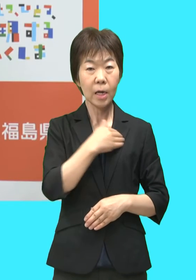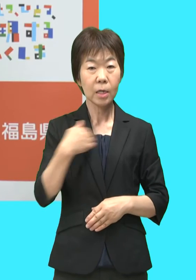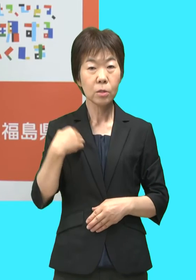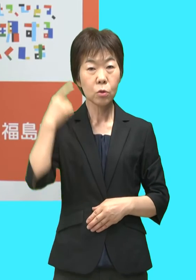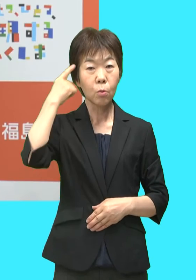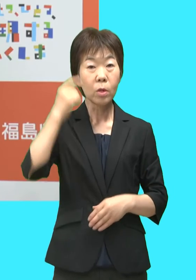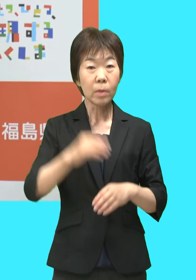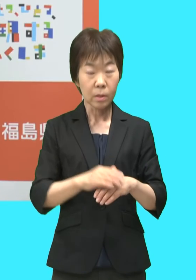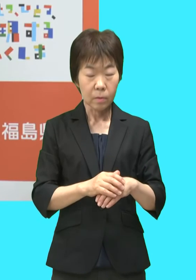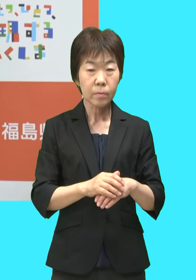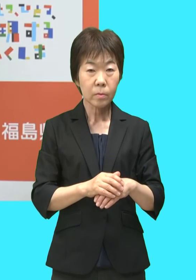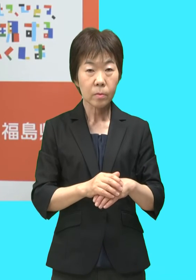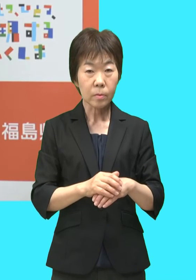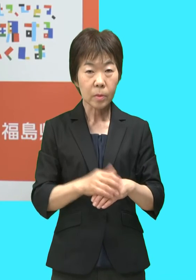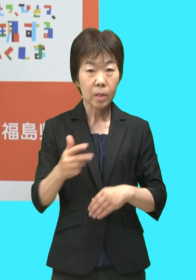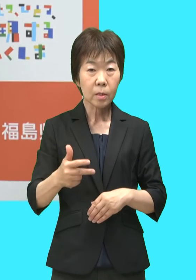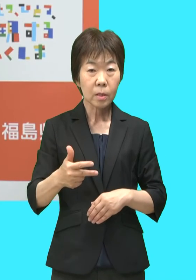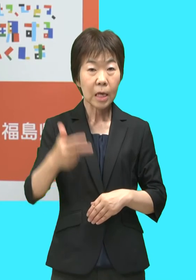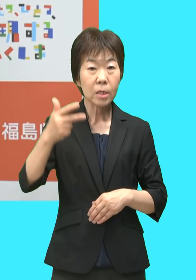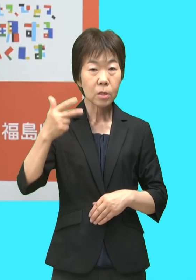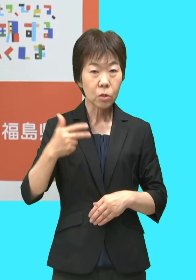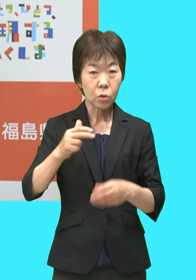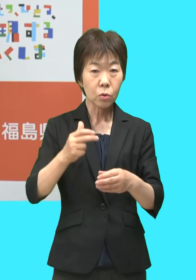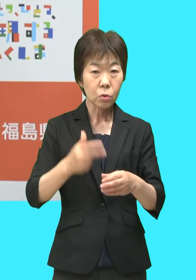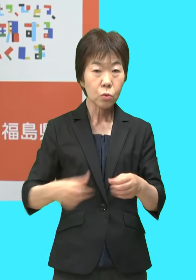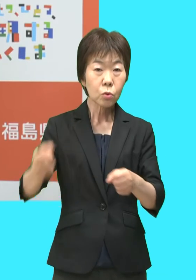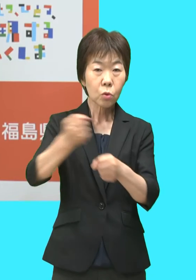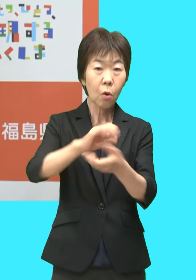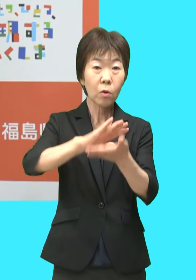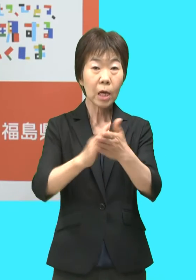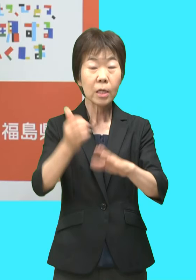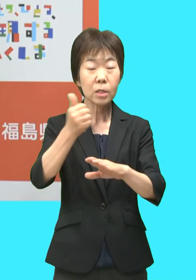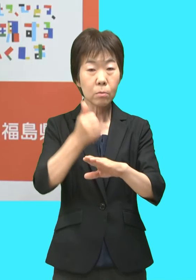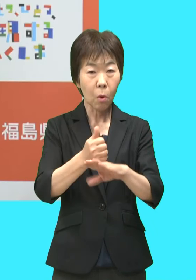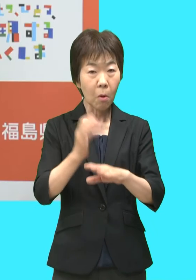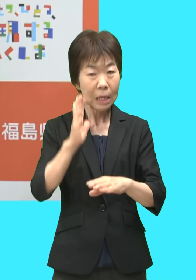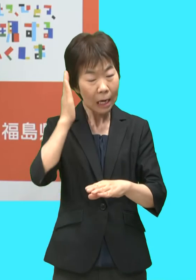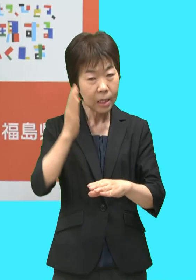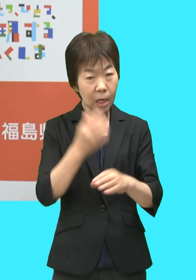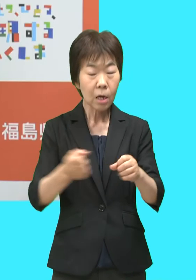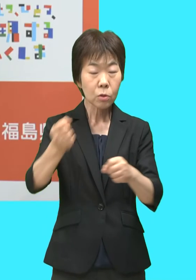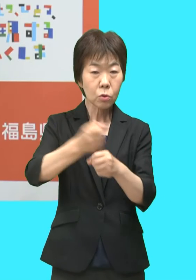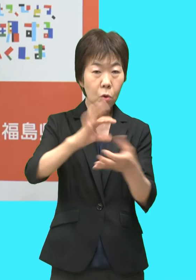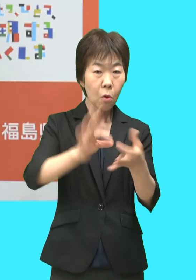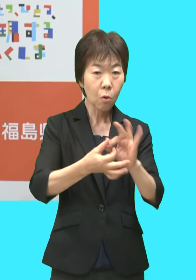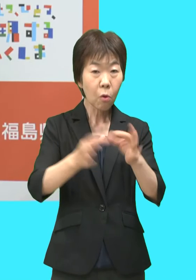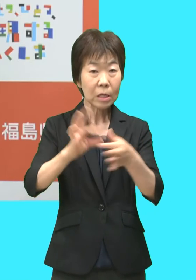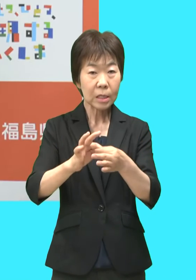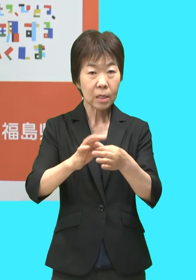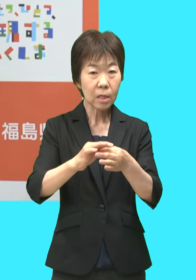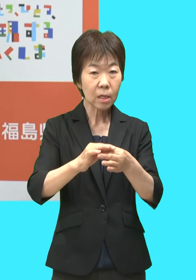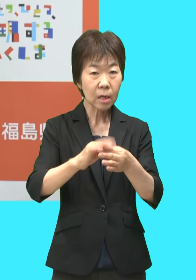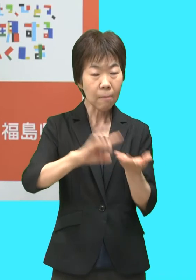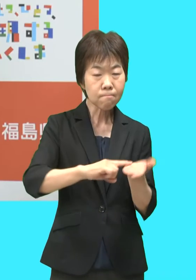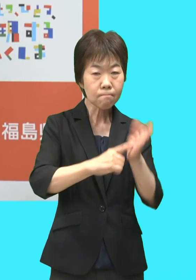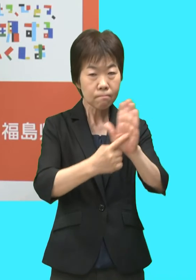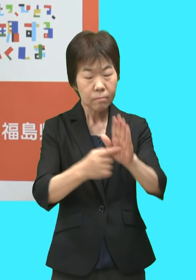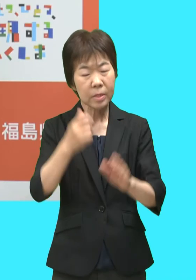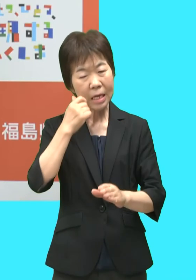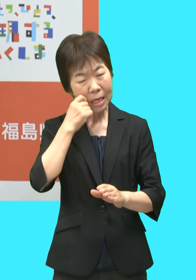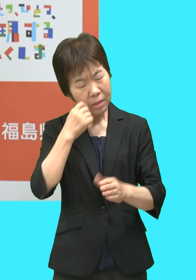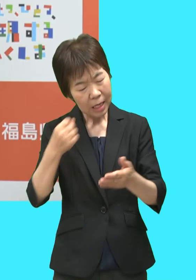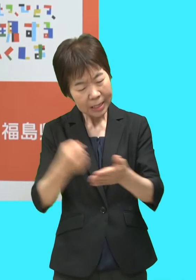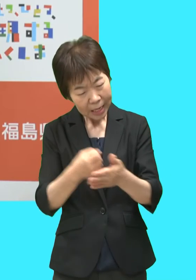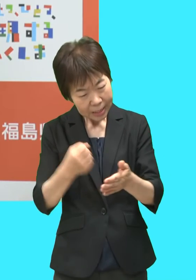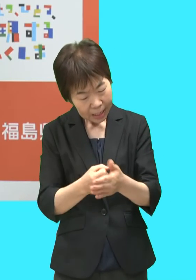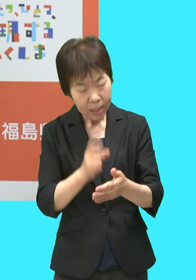。先週復興大臣もですね、なかなか復興五輪の形を体現できなくて残念というお話